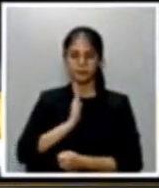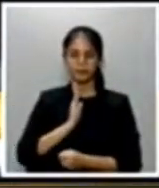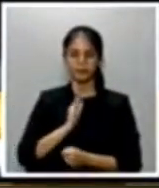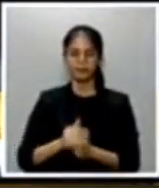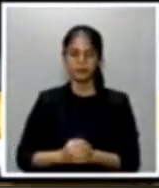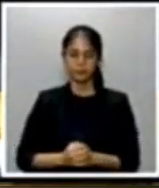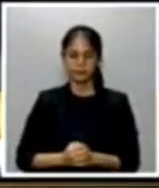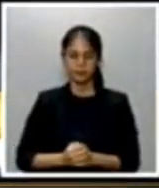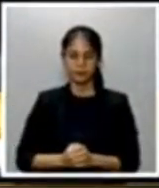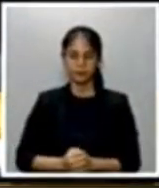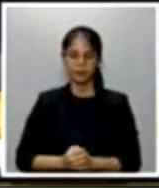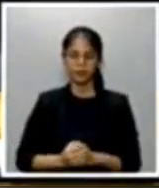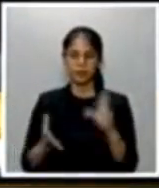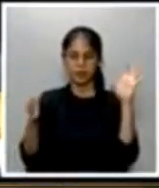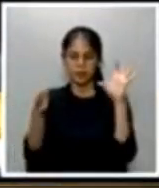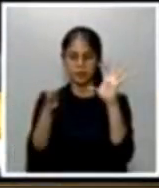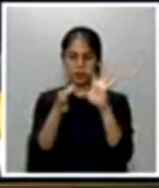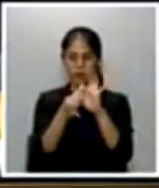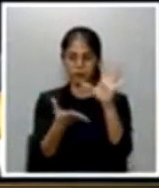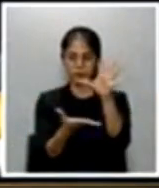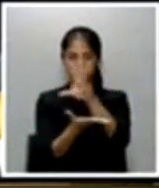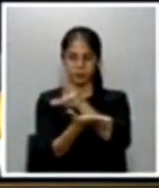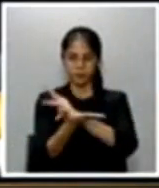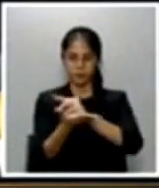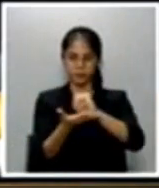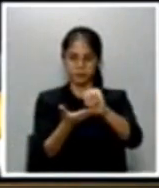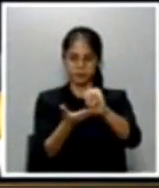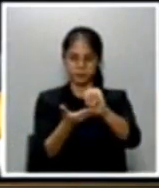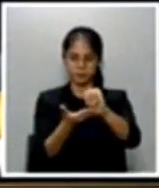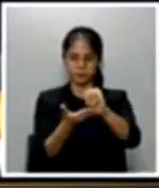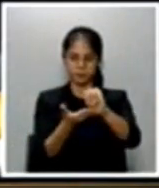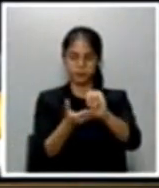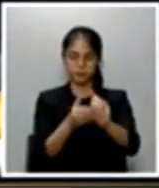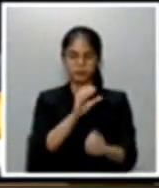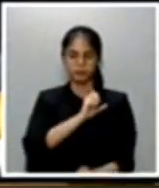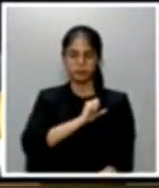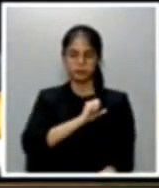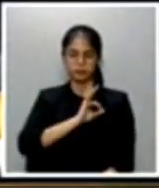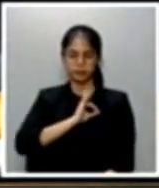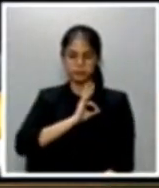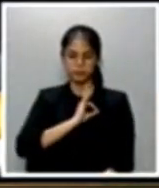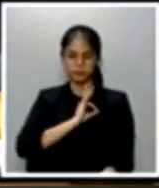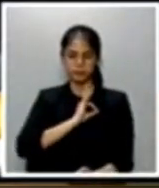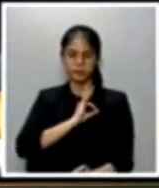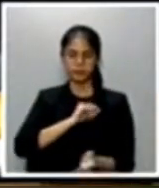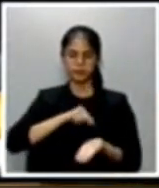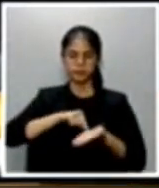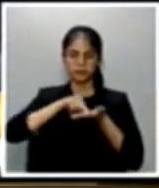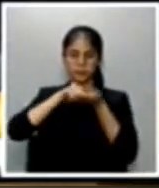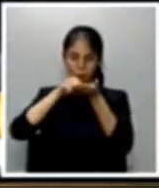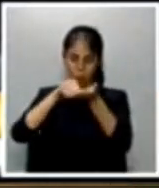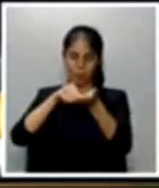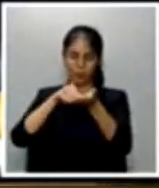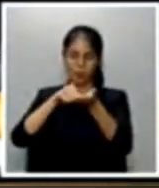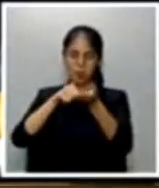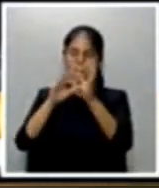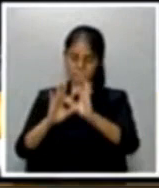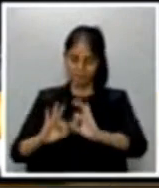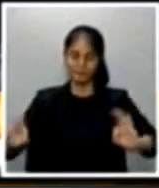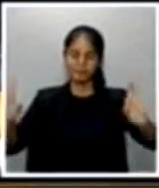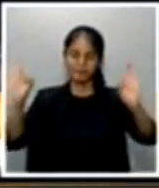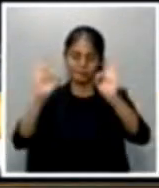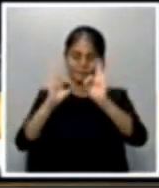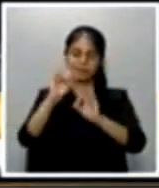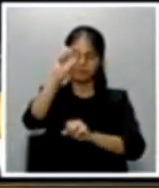ของมหาลัยนะครับเรื่องของสิ่งที่ท่านสสได้นำเสนอมานั้นเป็นสิ่งที่มีความสำคัญเป็นอย่างยิ่งน